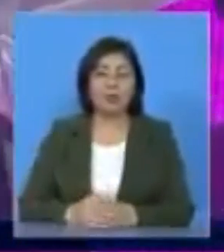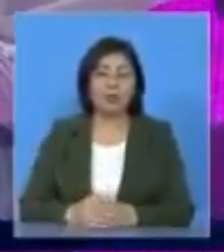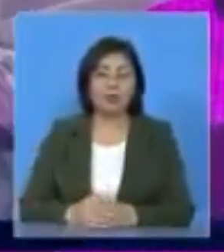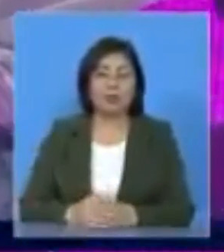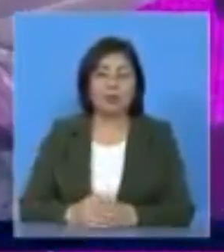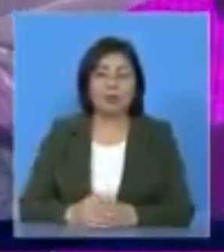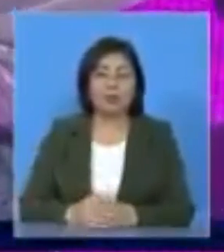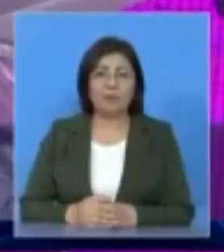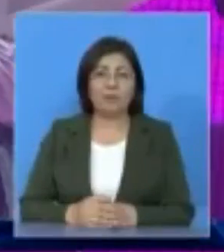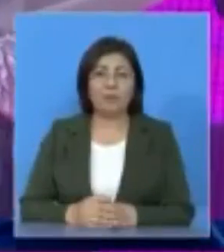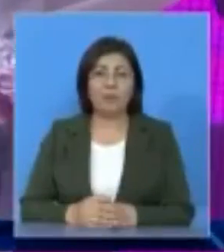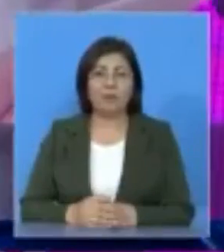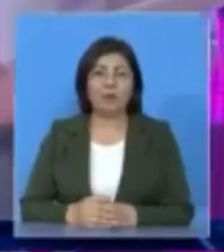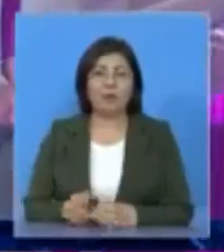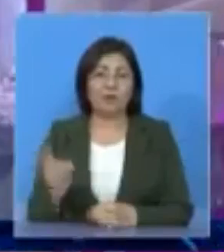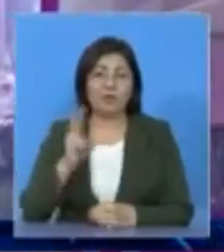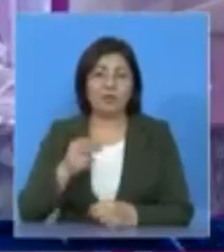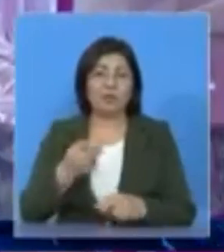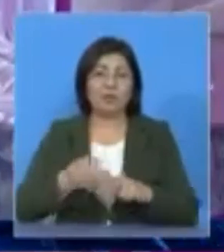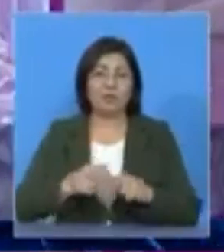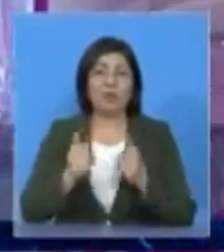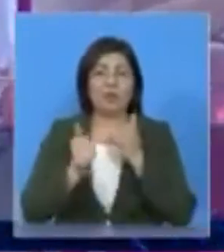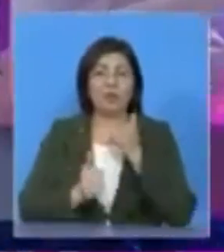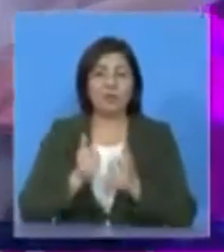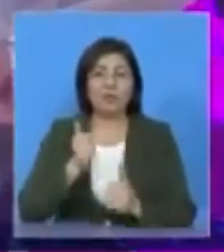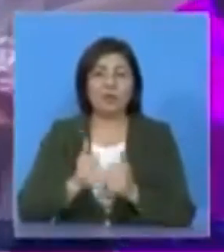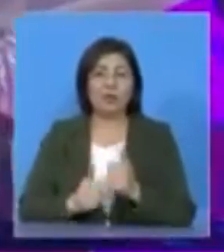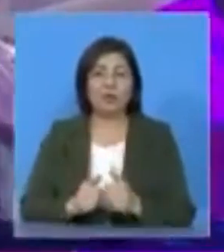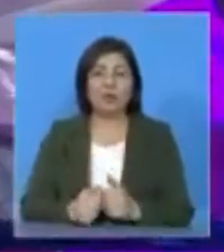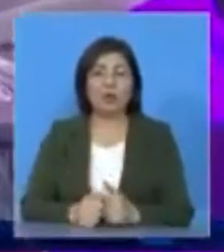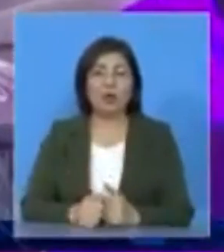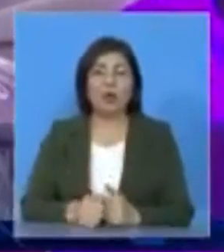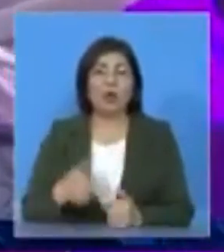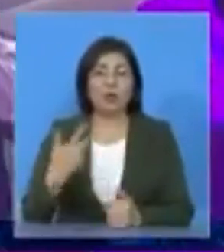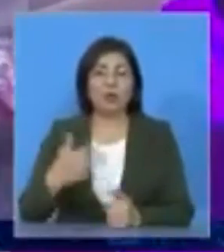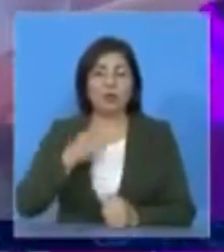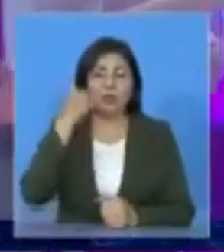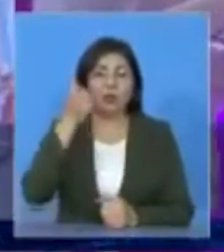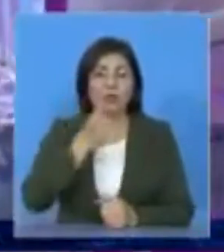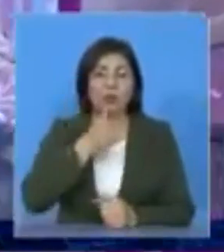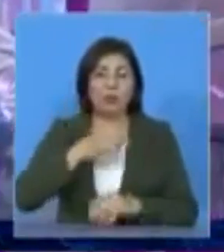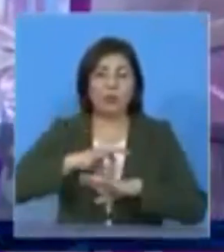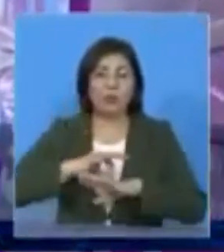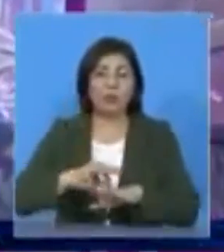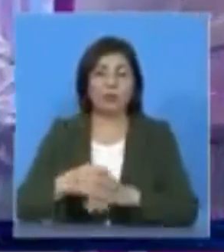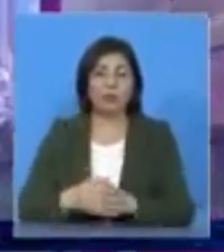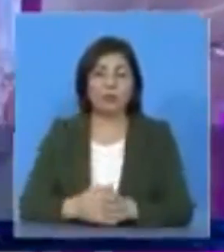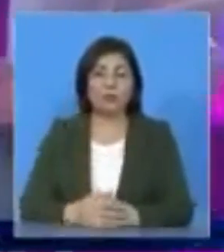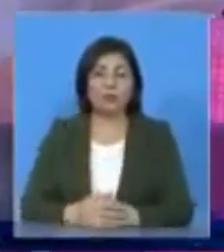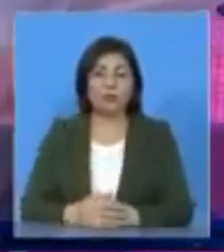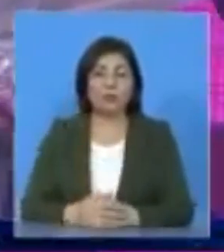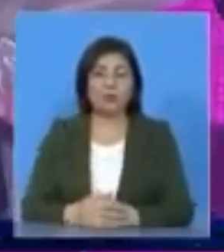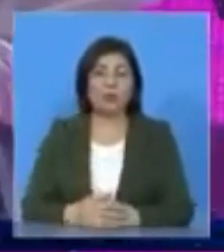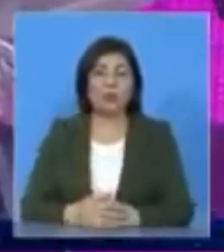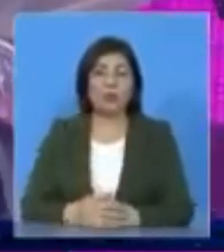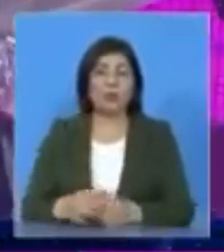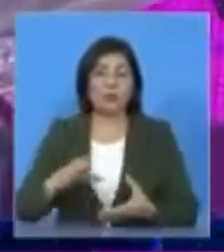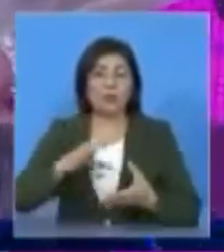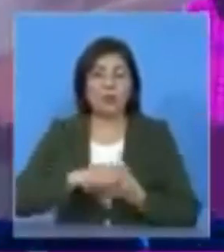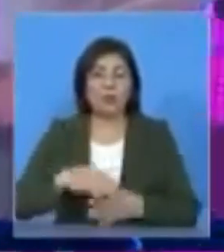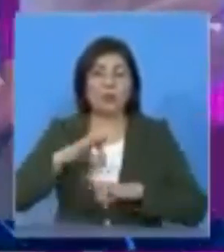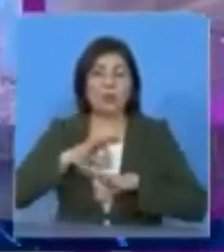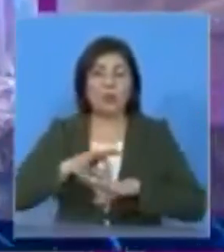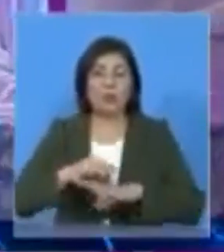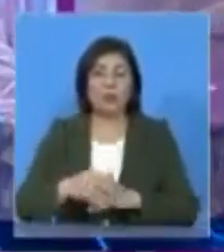приняв участие в данном фестивале, унесете частичку нашего гостеприимства, нашего дружелюбия,